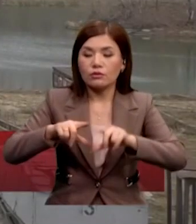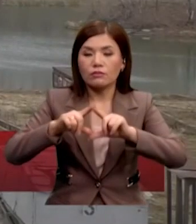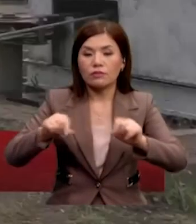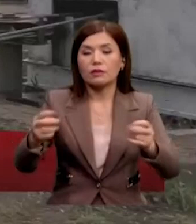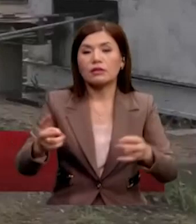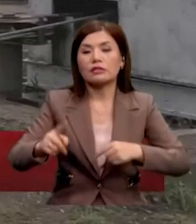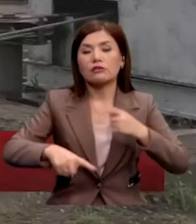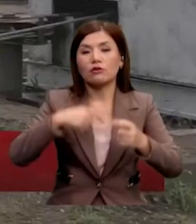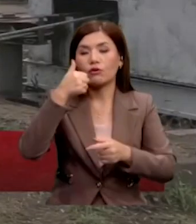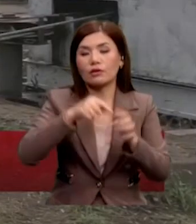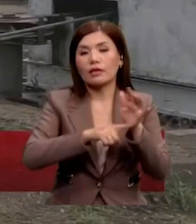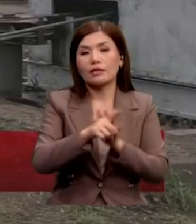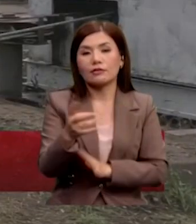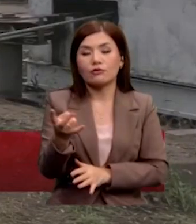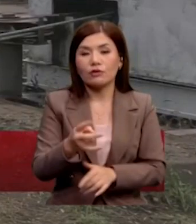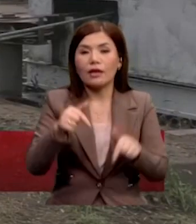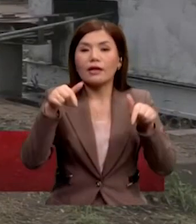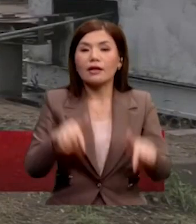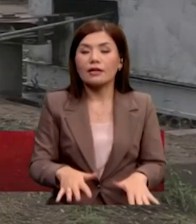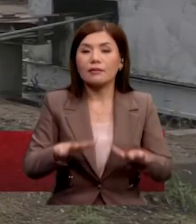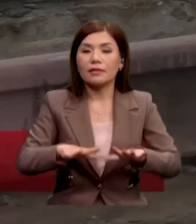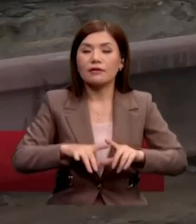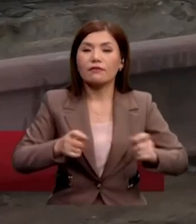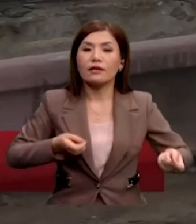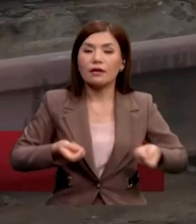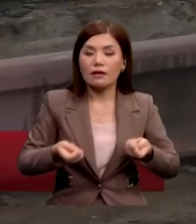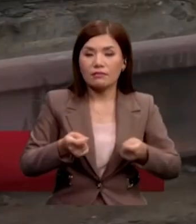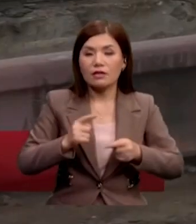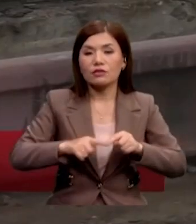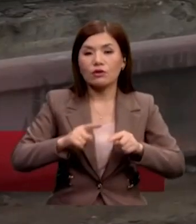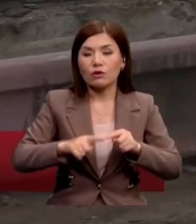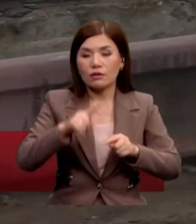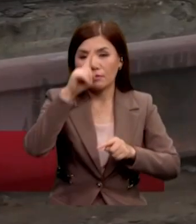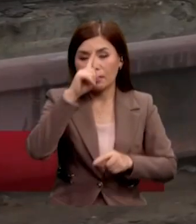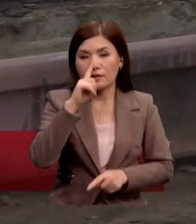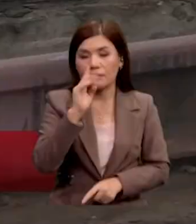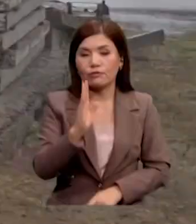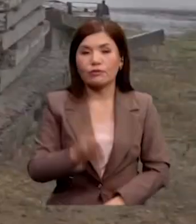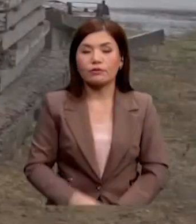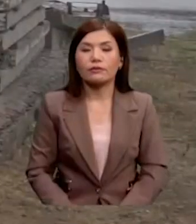в следующем году. Окончательное решение местные власти примут в течение месяца.